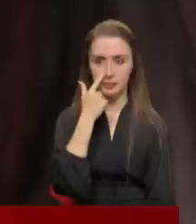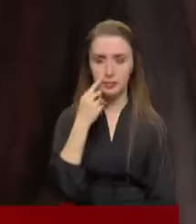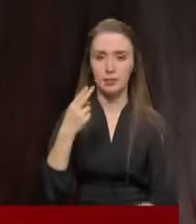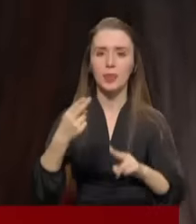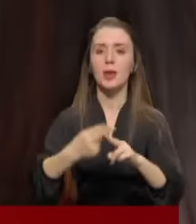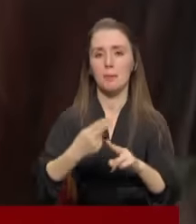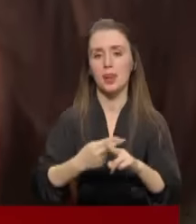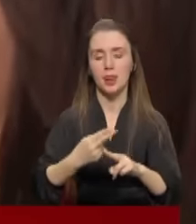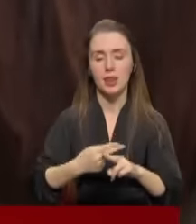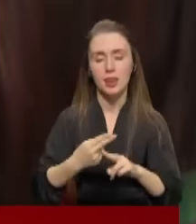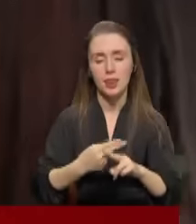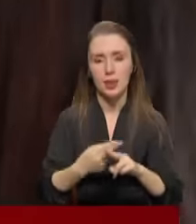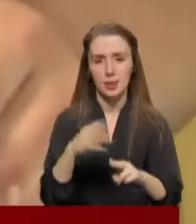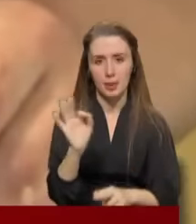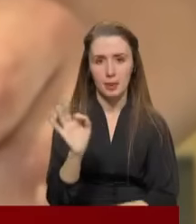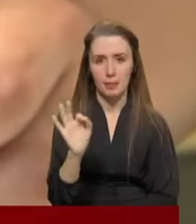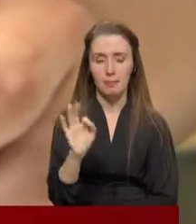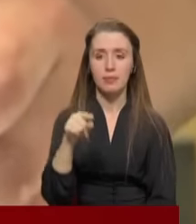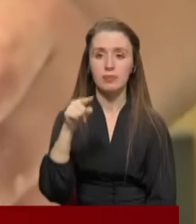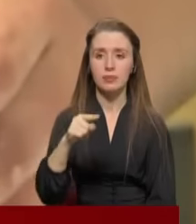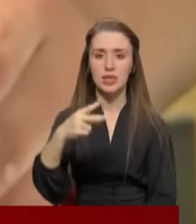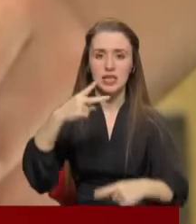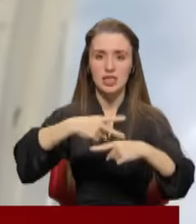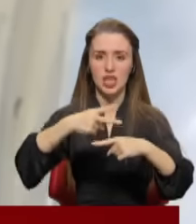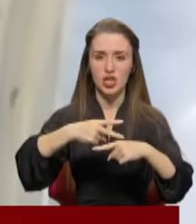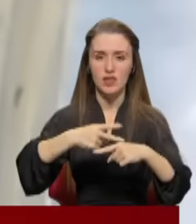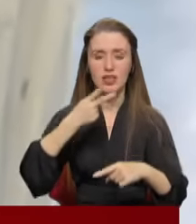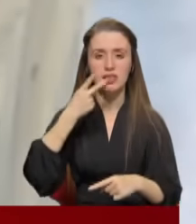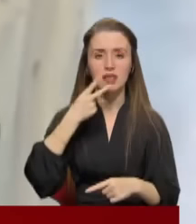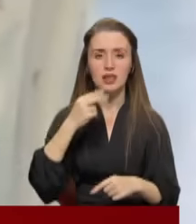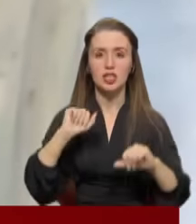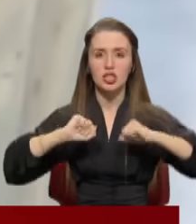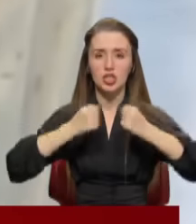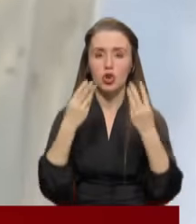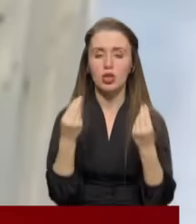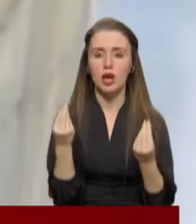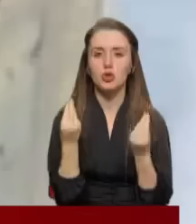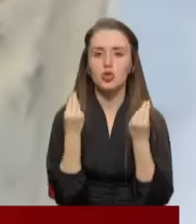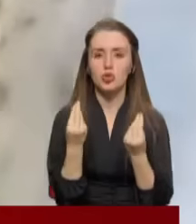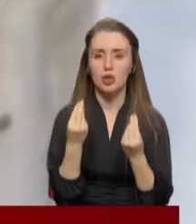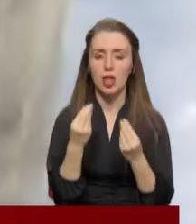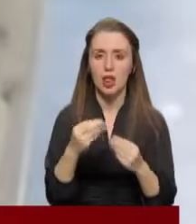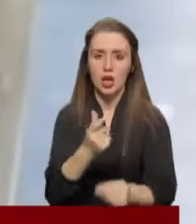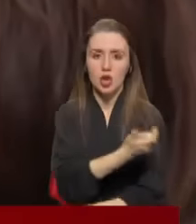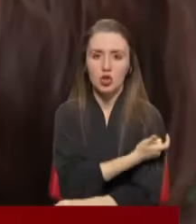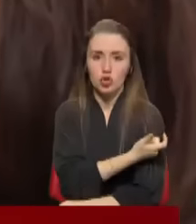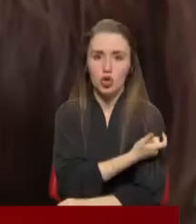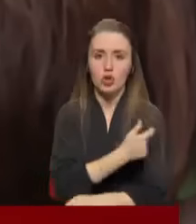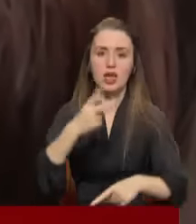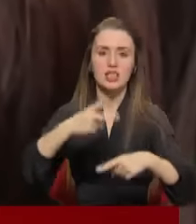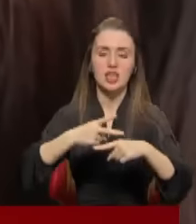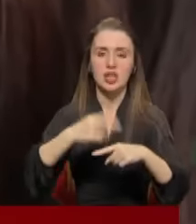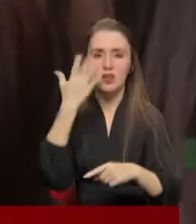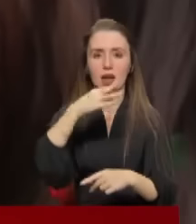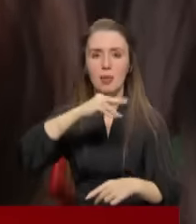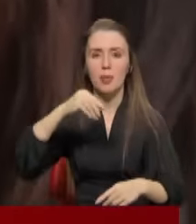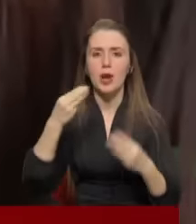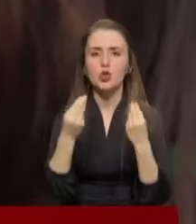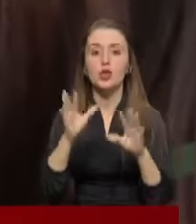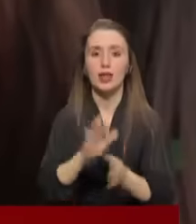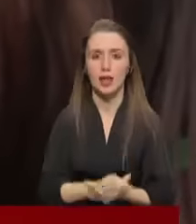Denemedim diyemem. Denedim evet. Şu zencefille kışın olan şeyi çok denedim. Soda, zencefil, karabiber. Tadı hiç